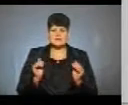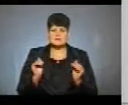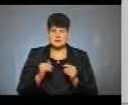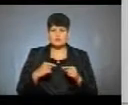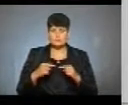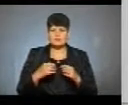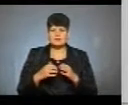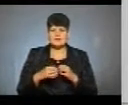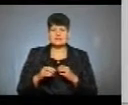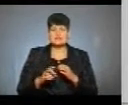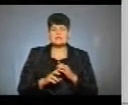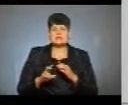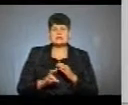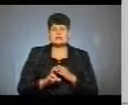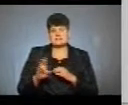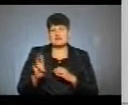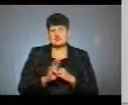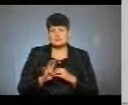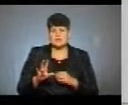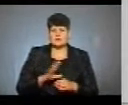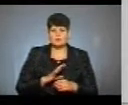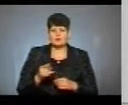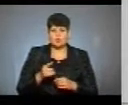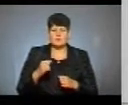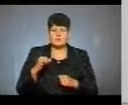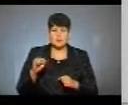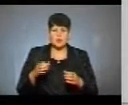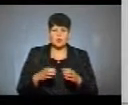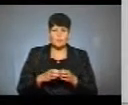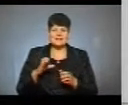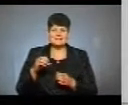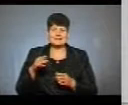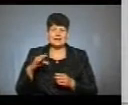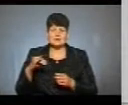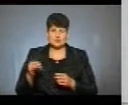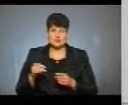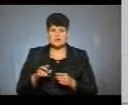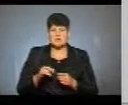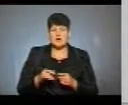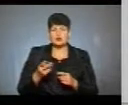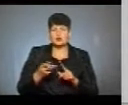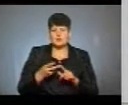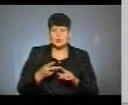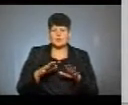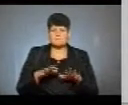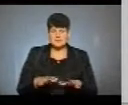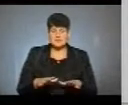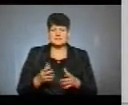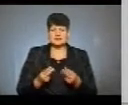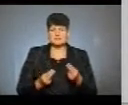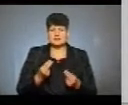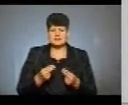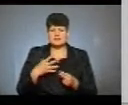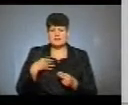серед священників, який відбувся в Тернополі, перемогла команда Стрийської єпархії. Друге місце – в гравців Львівської